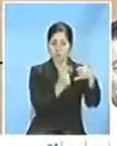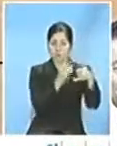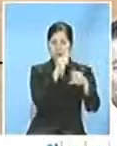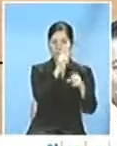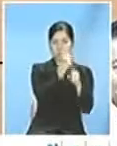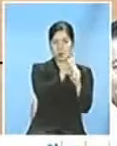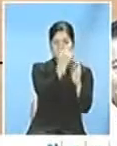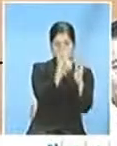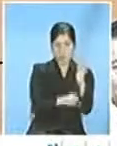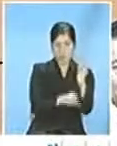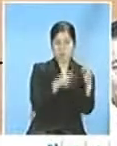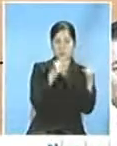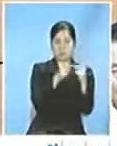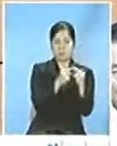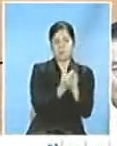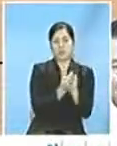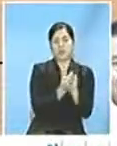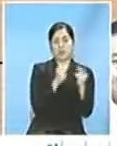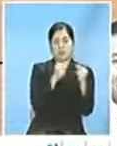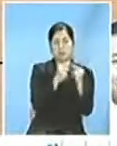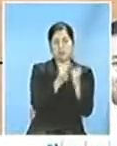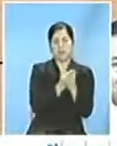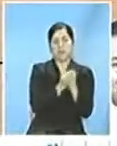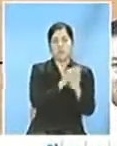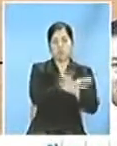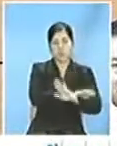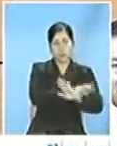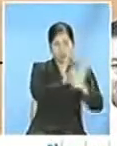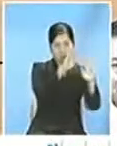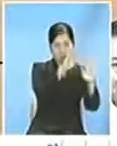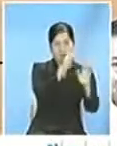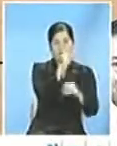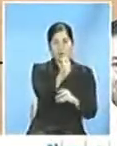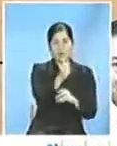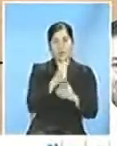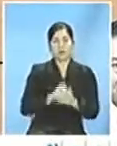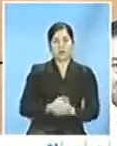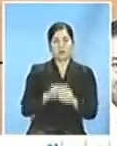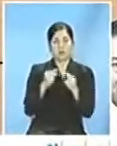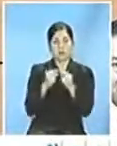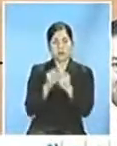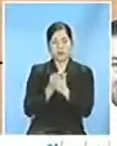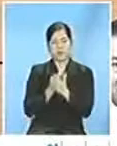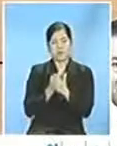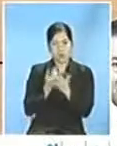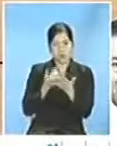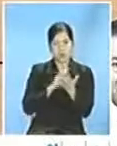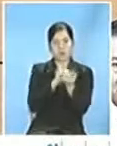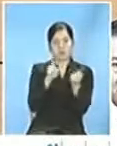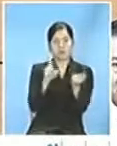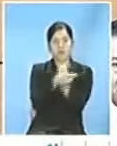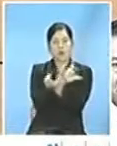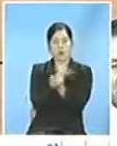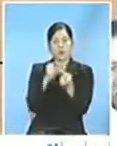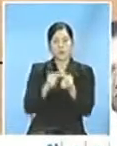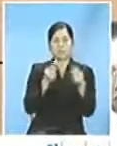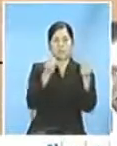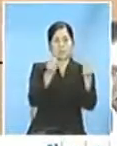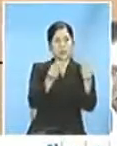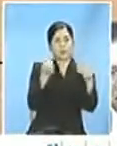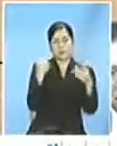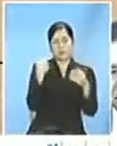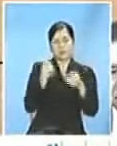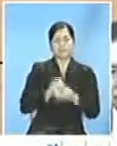ดบางเรื่องอภัยโทษได้นี่เป็นสิ่งที่สังคมไทยให้และก็ต้องให้เพราะฉะนั้นวัน